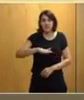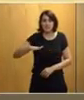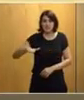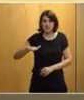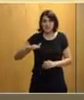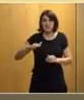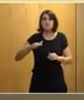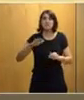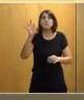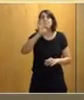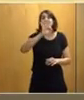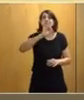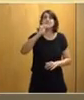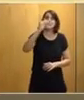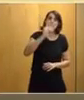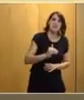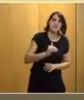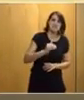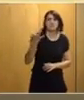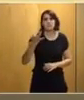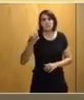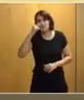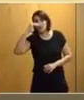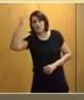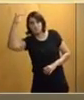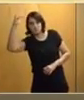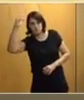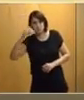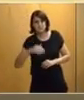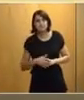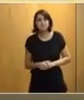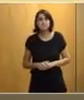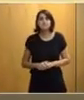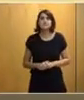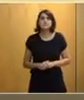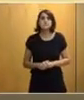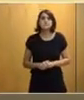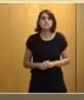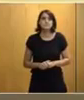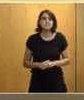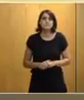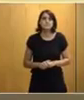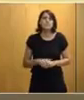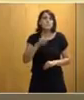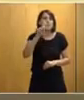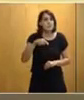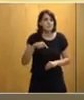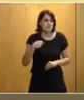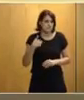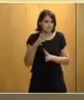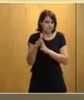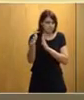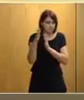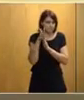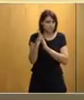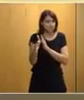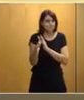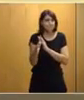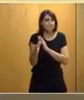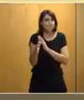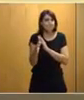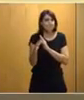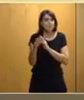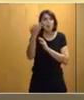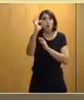setmana és inferior al grau de positivitat en els adults. I, per altra banda, afegir, doncs, que l